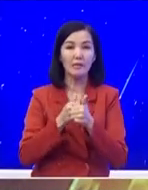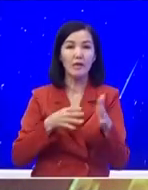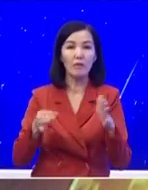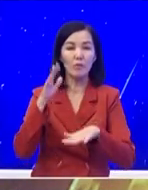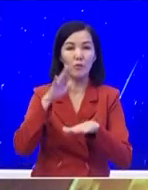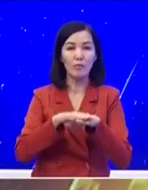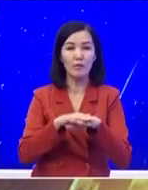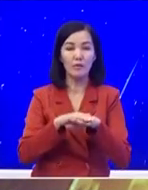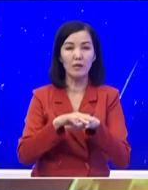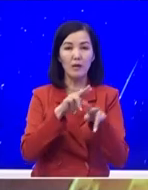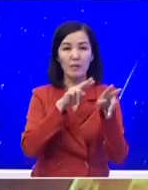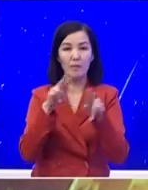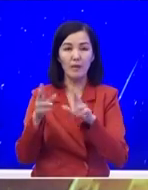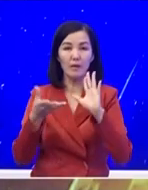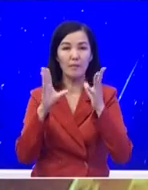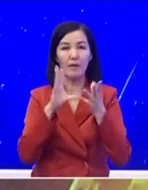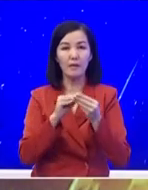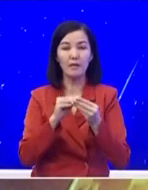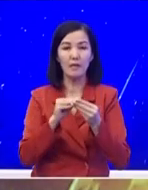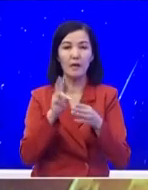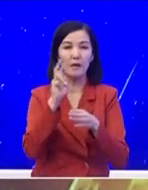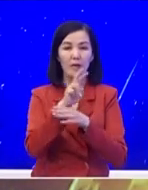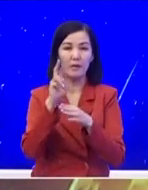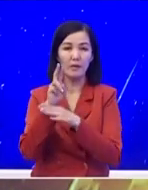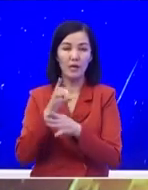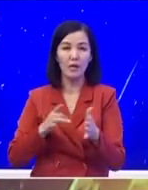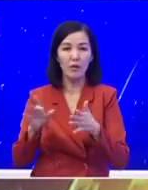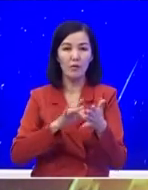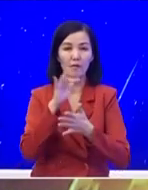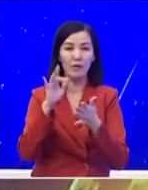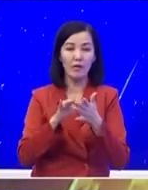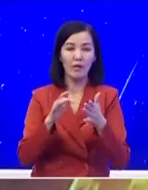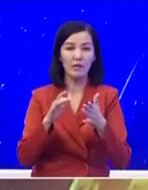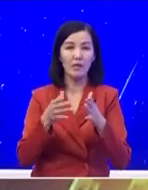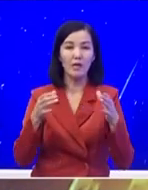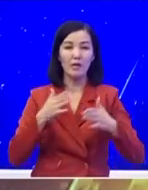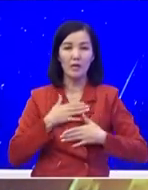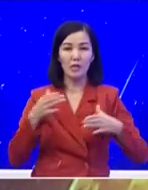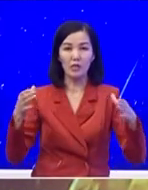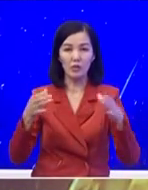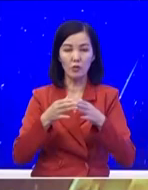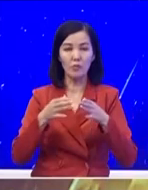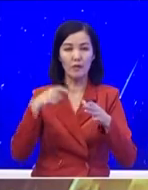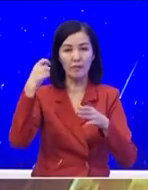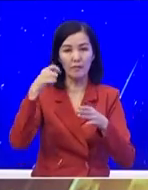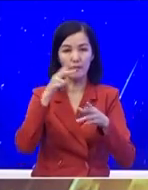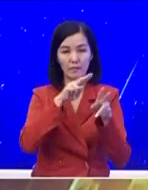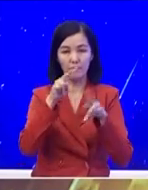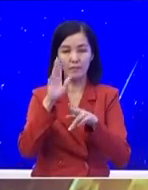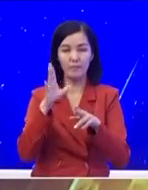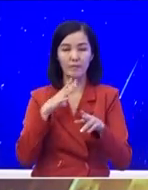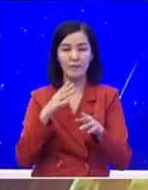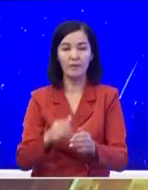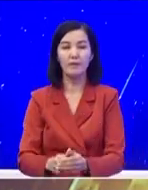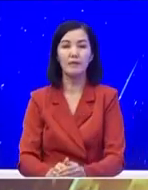раз промониторил обстановку в разрезе районов и городов. Наш корреспондент Ануар Мангельдинов узнал о мерах, предпринимаемых на опережение ситуации.